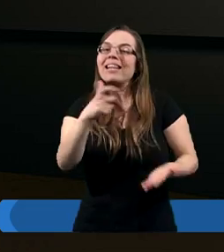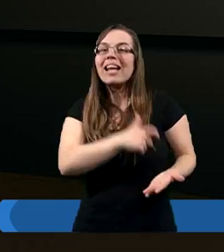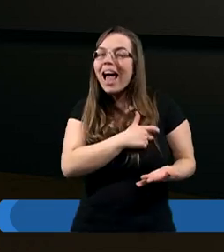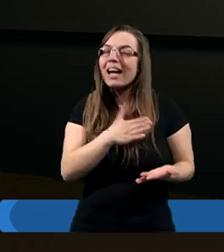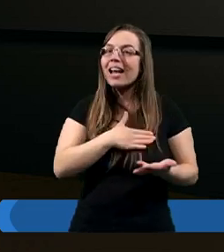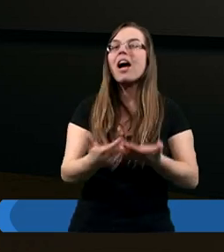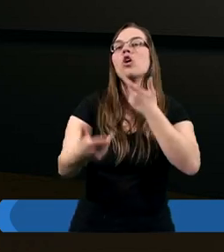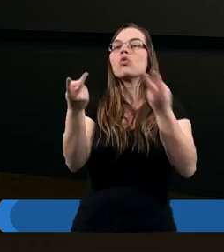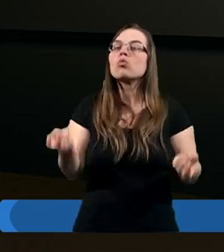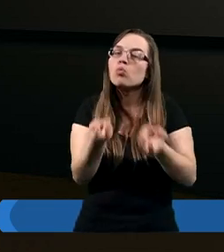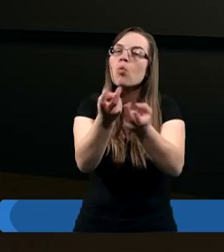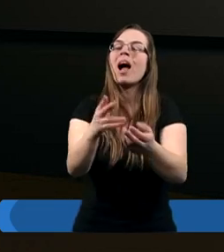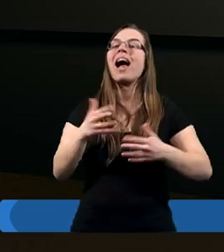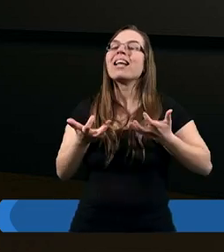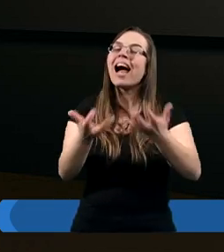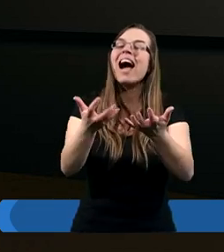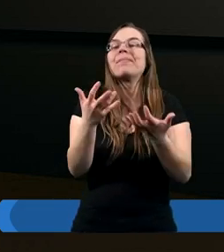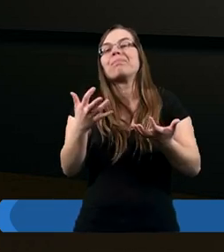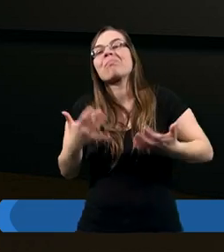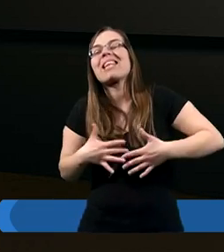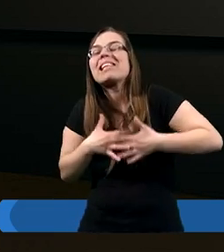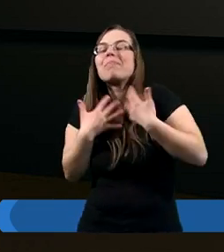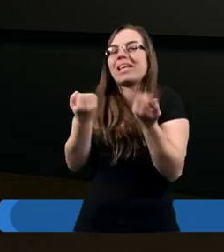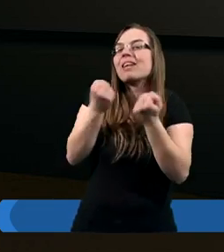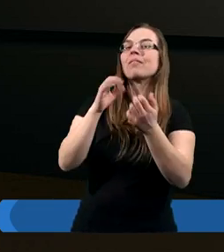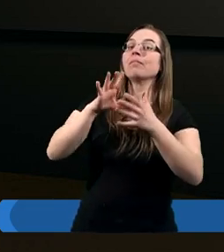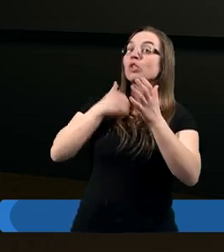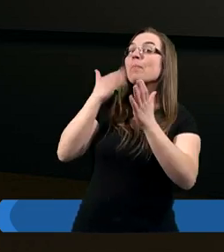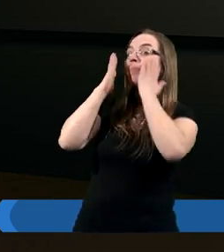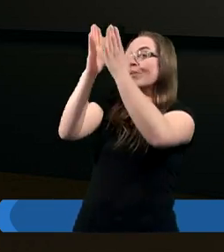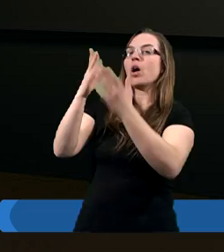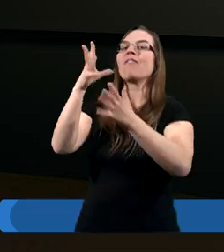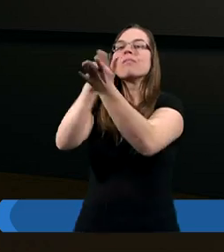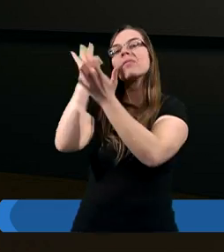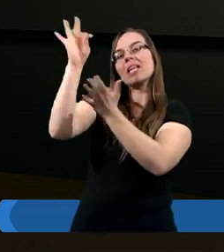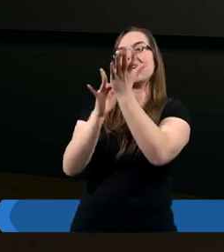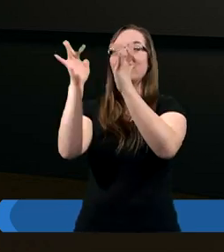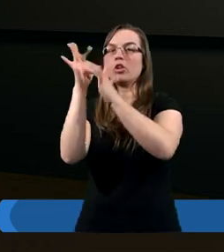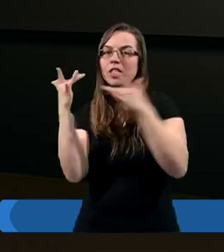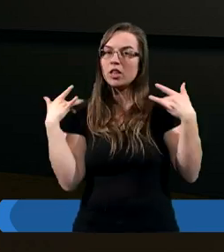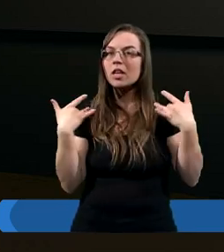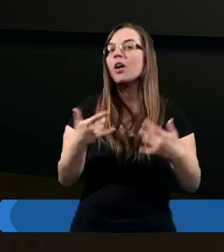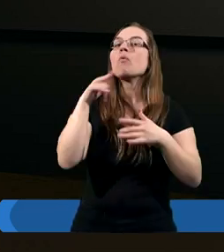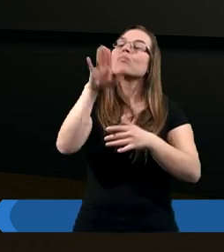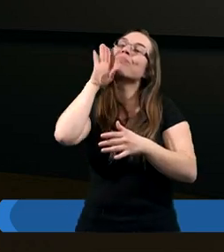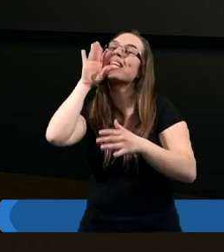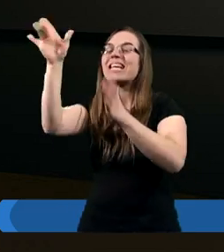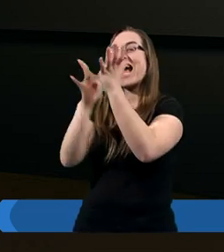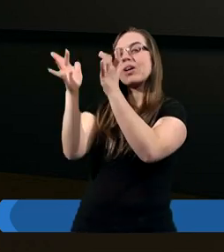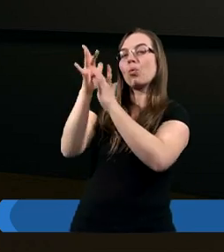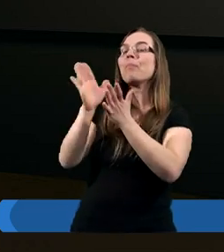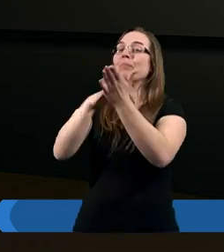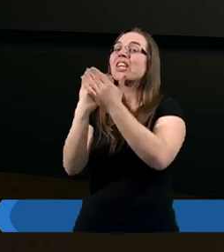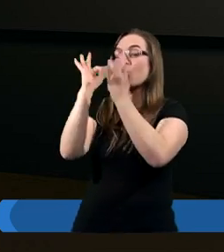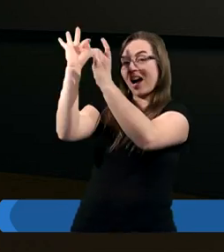które szuka zachęty i inspiracji w Jezusie Chrystusie. Bo to Jezus Chrystus poprzez swój